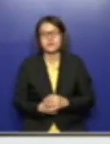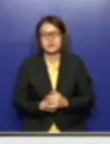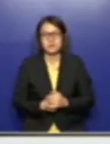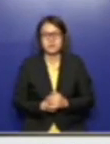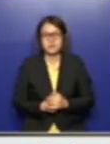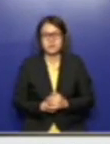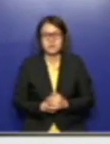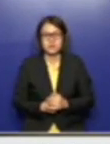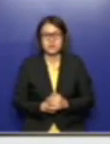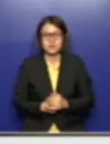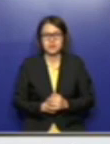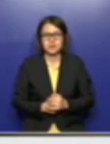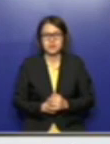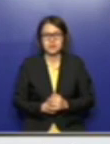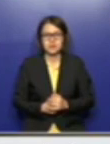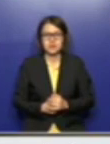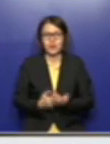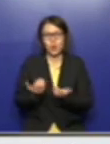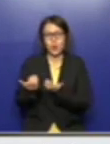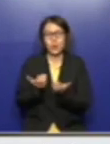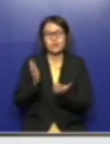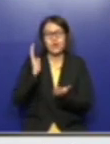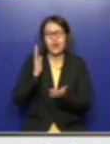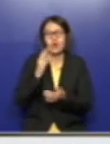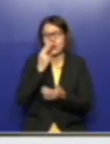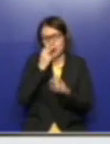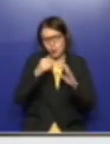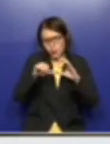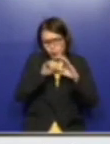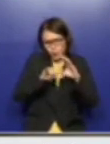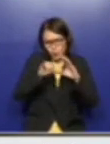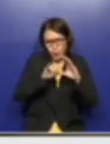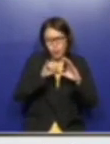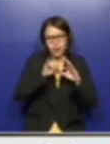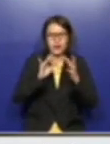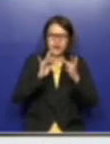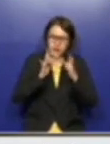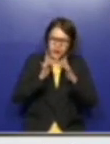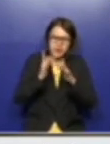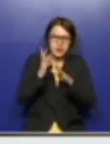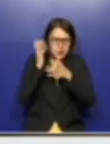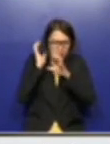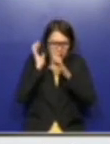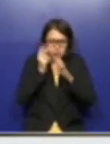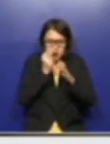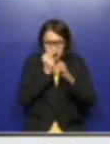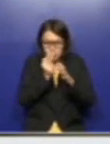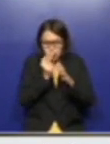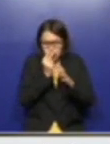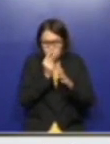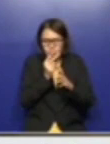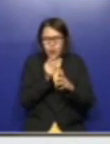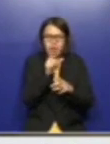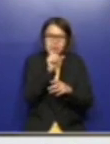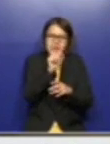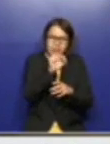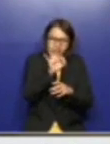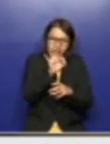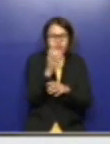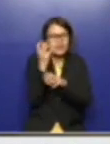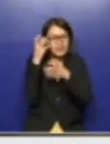บุตรชายผมที่บ้านเนี่ยนะครับวันๆก็เข้าแต่ YouTube บ้างละเข้า Netflix บ้างละดูโมโนช่องโน้นช่องนี้กันบ้